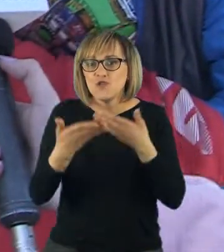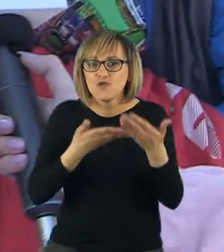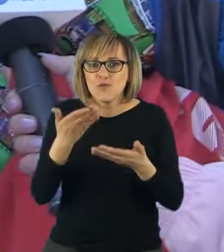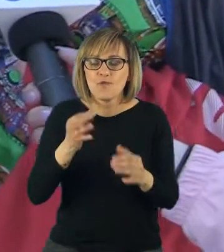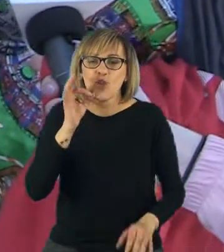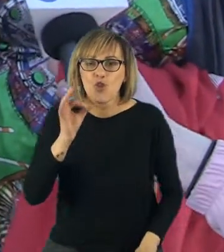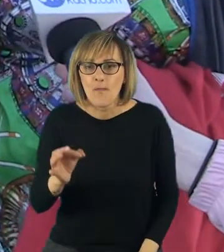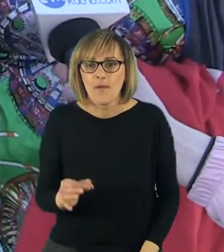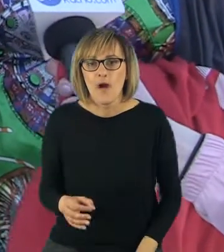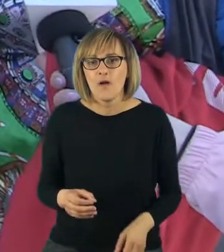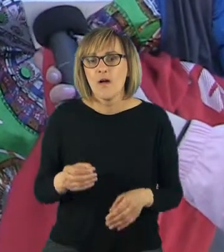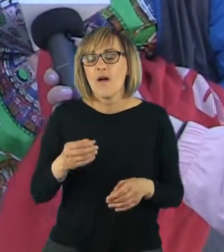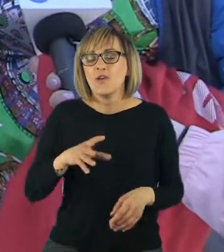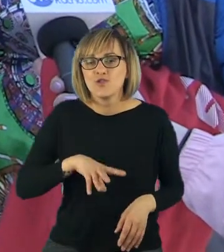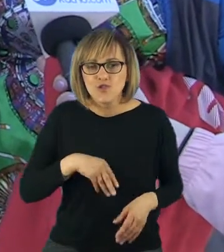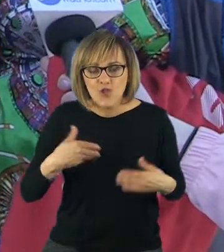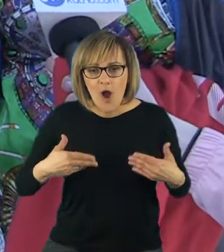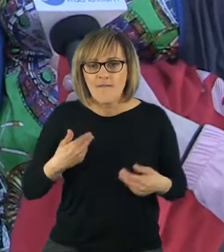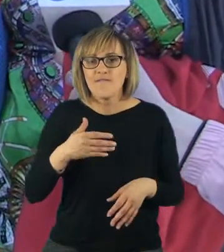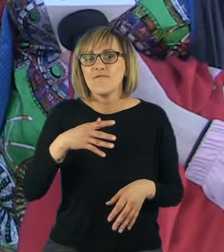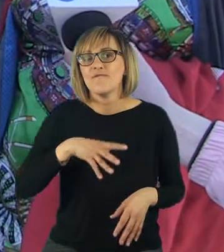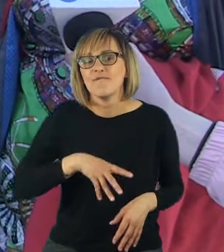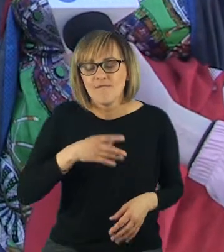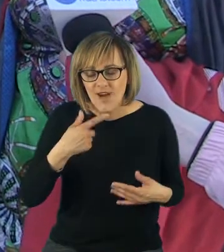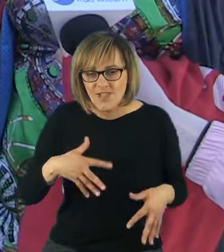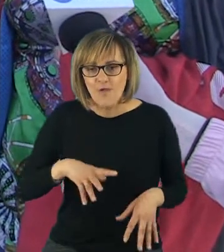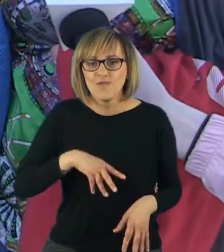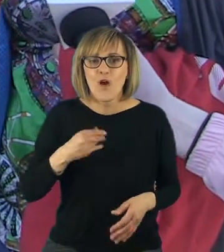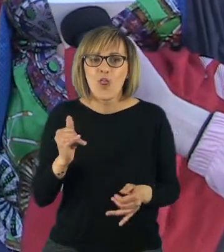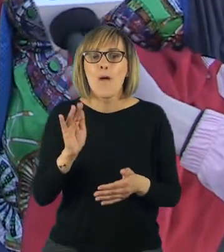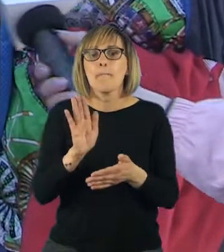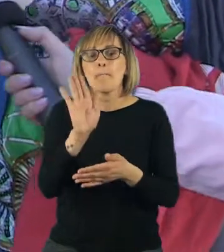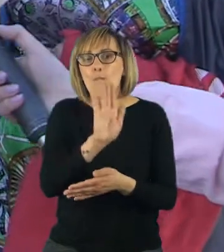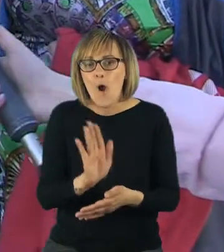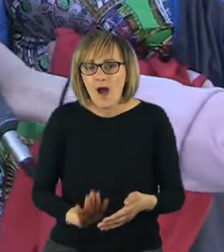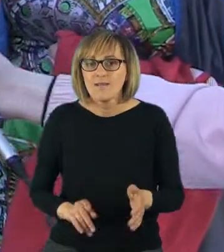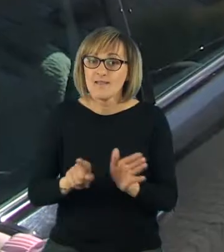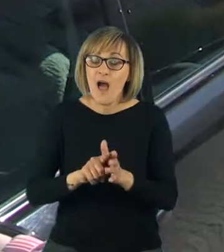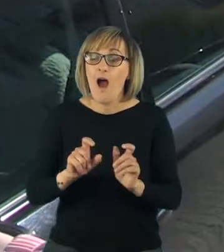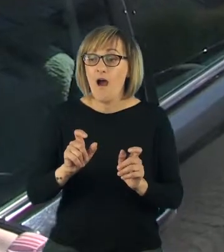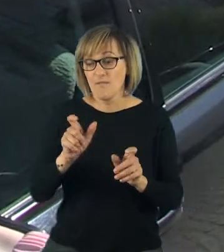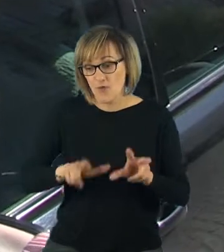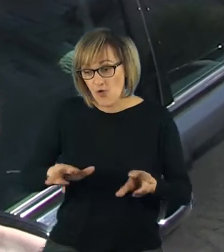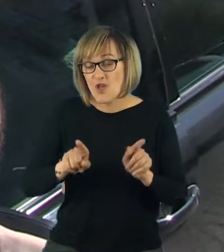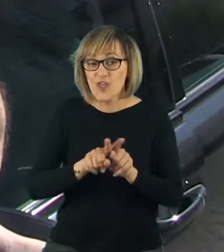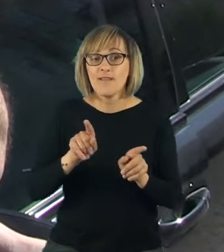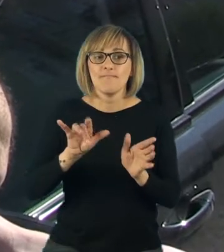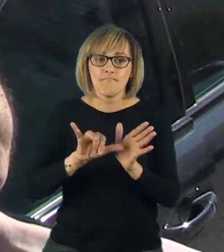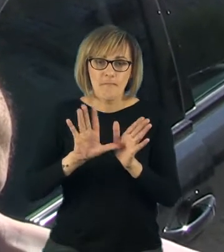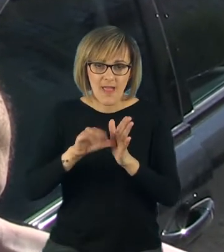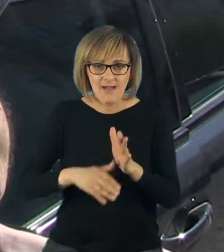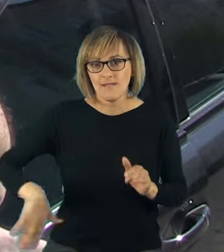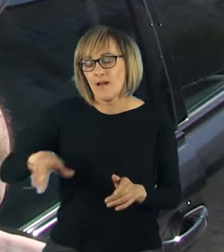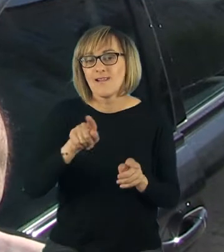wszystkiego dobrego, zdrowych, wesołych świąt wielkanocnych, błogosowieństwa i żeby było wszystko Kutna. W związku ze zbliżającymi